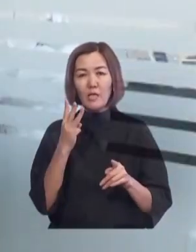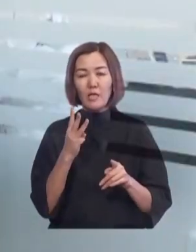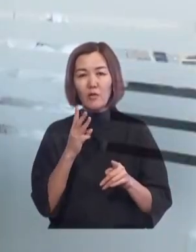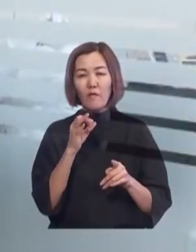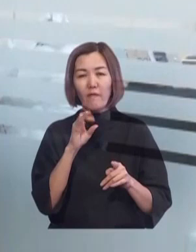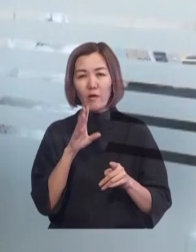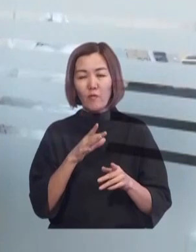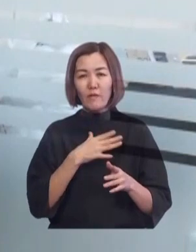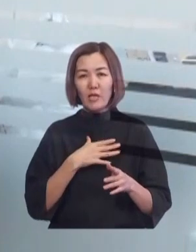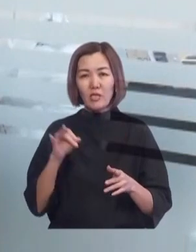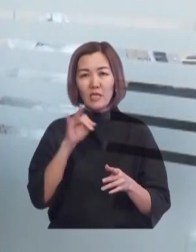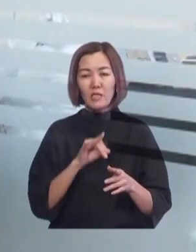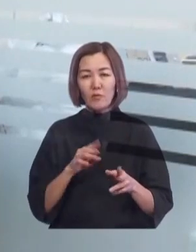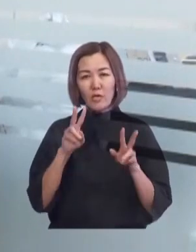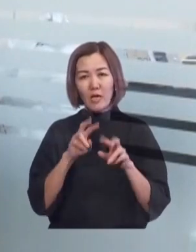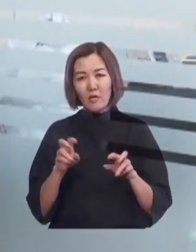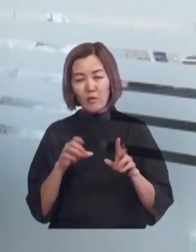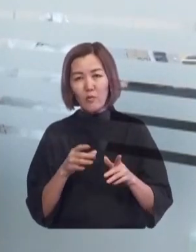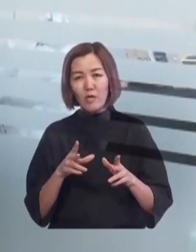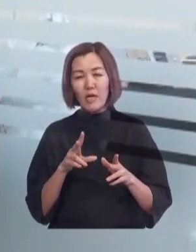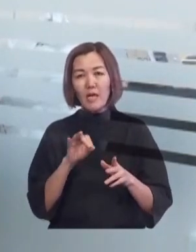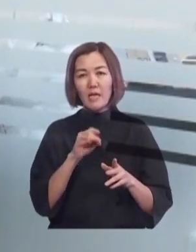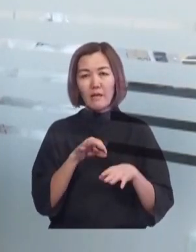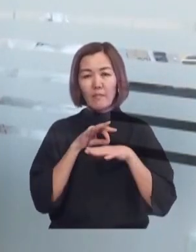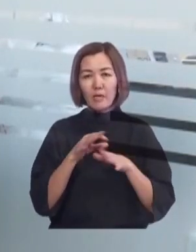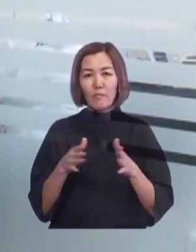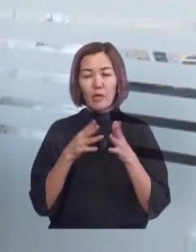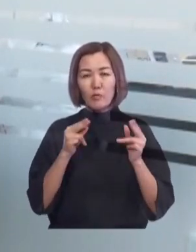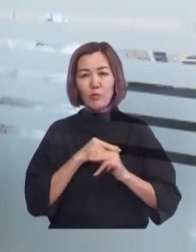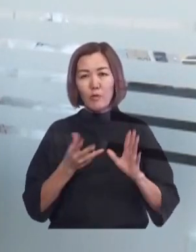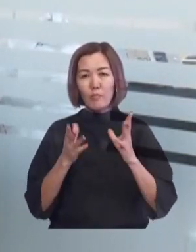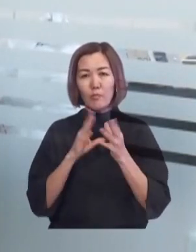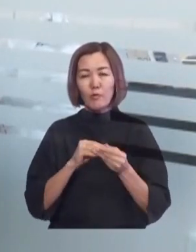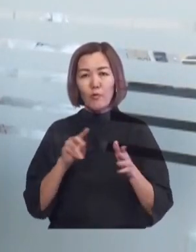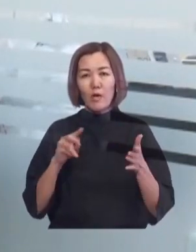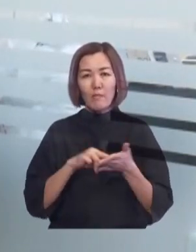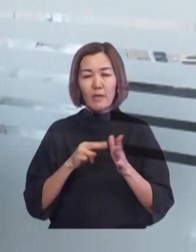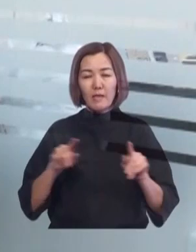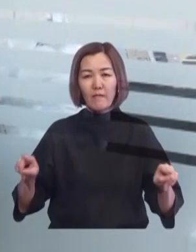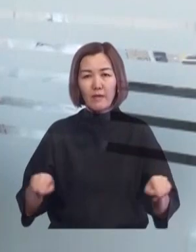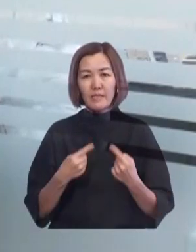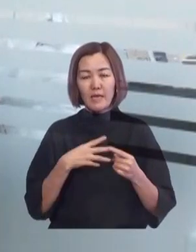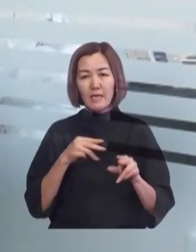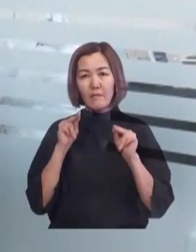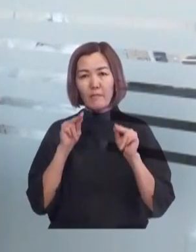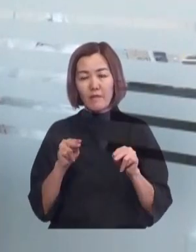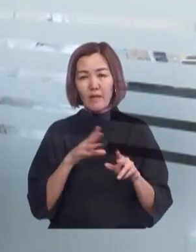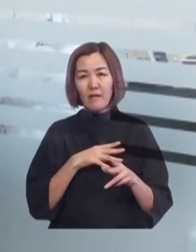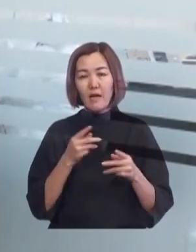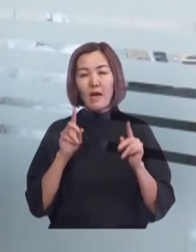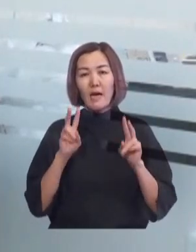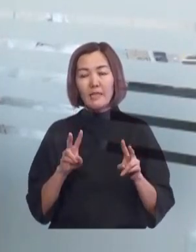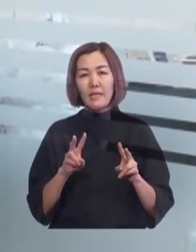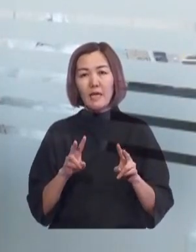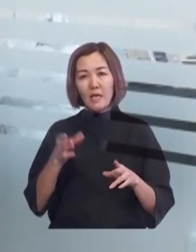И наши историки, археологи, лингвисты должны проводить большую работу в плане восстановления исторической справедливости. Однако из-за